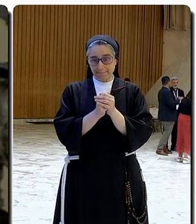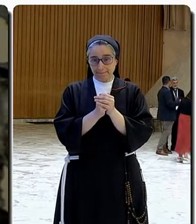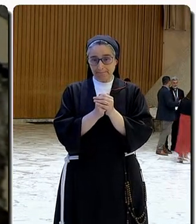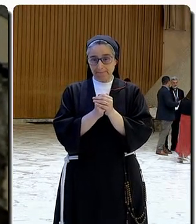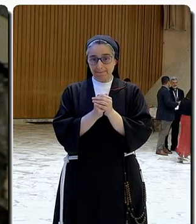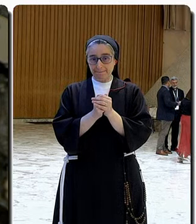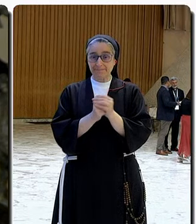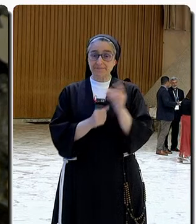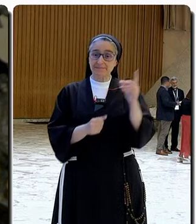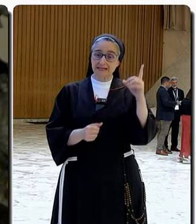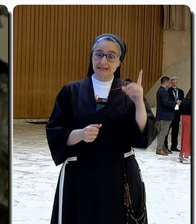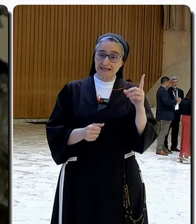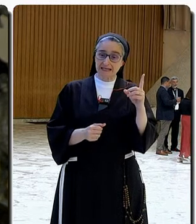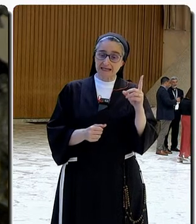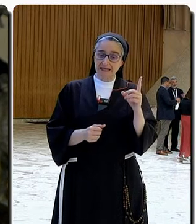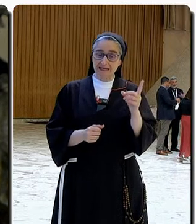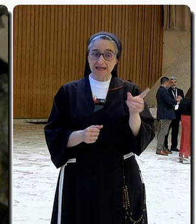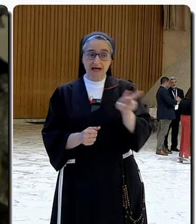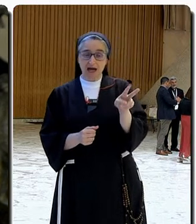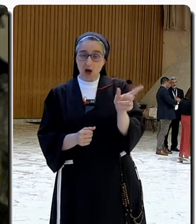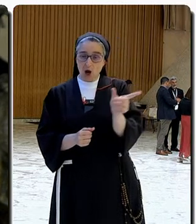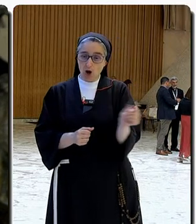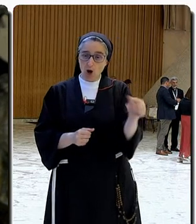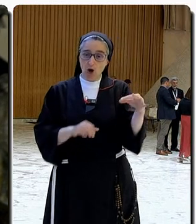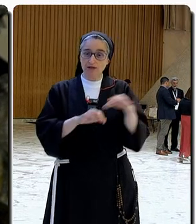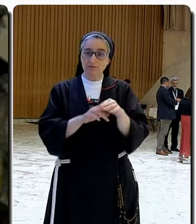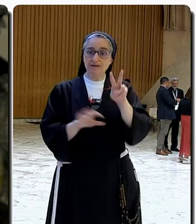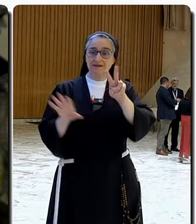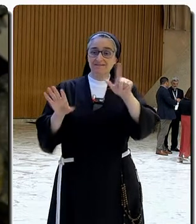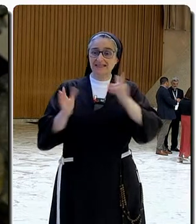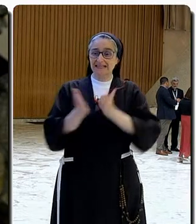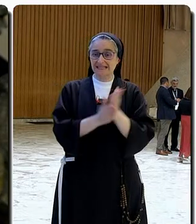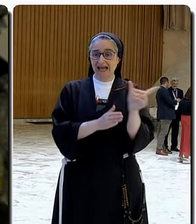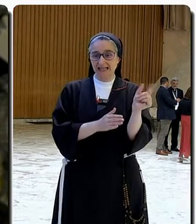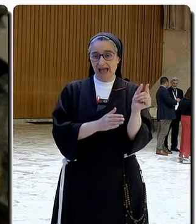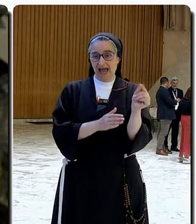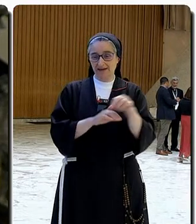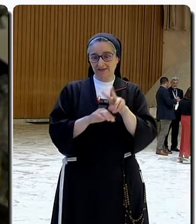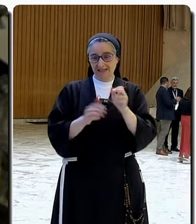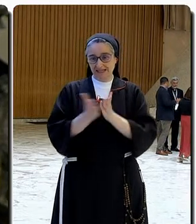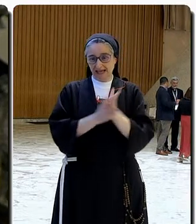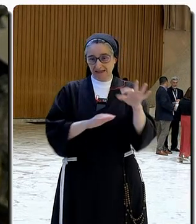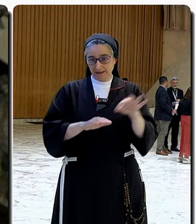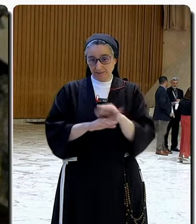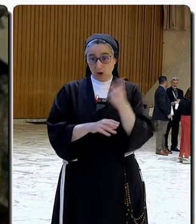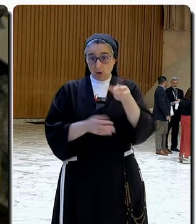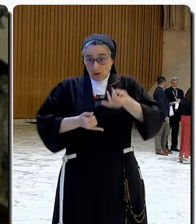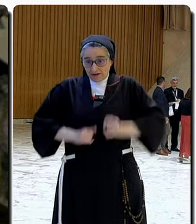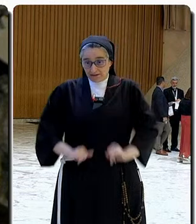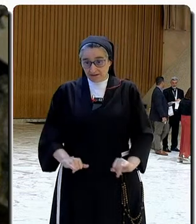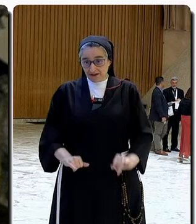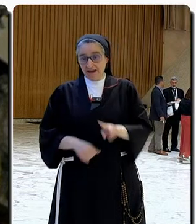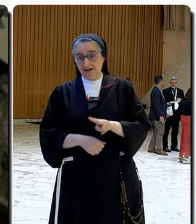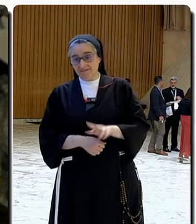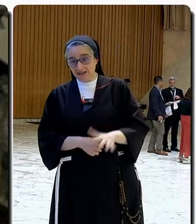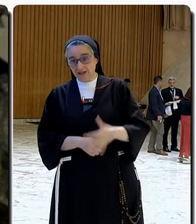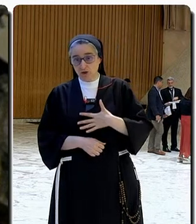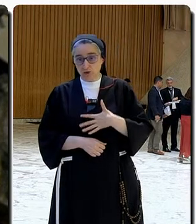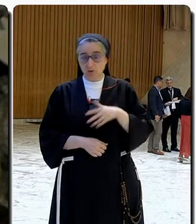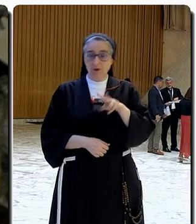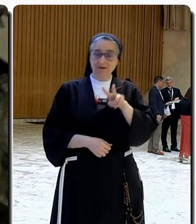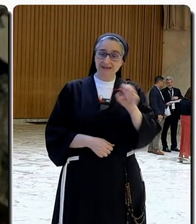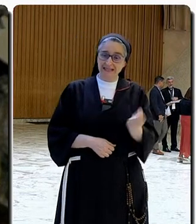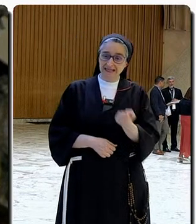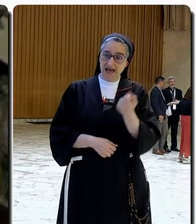Daila e Uldis sono sposati da 27 anni, hanno due figli di 25 e